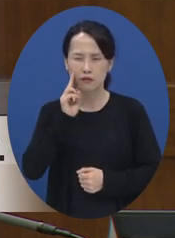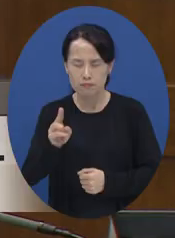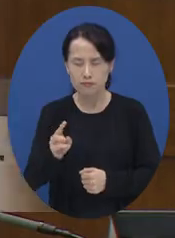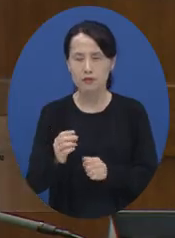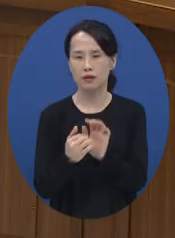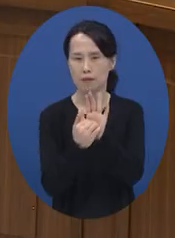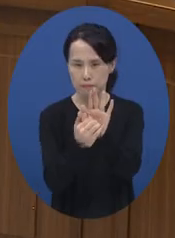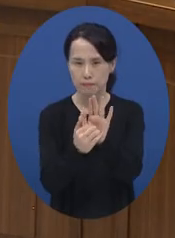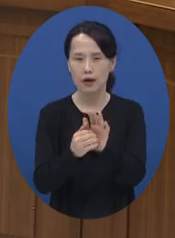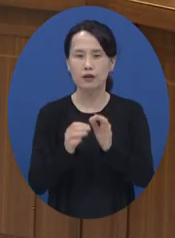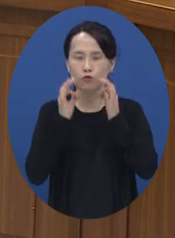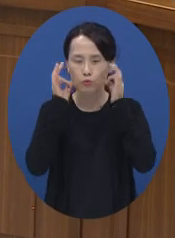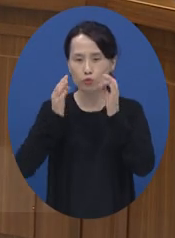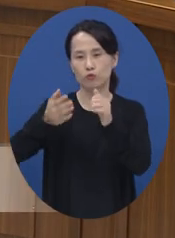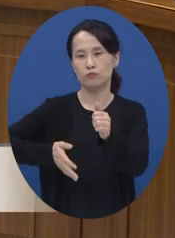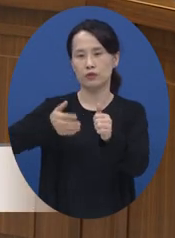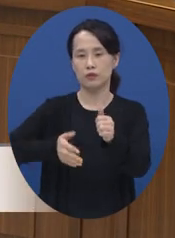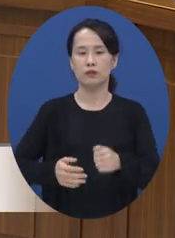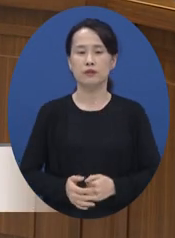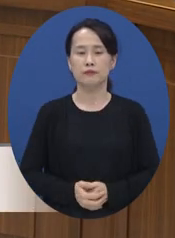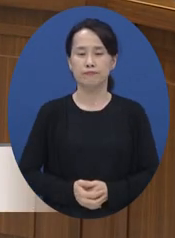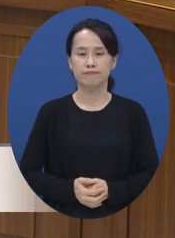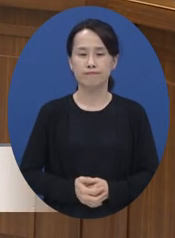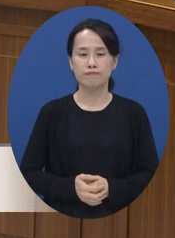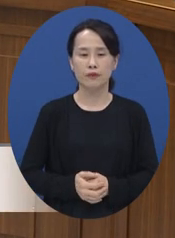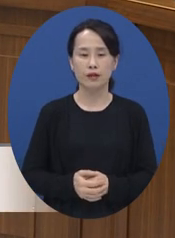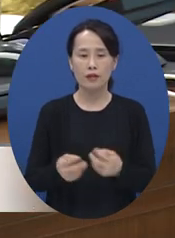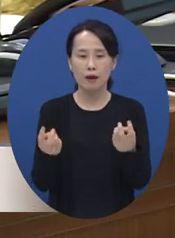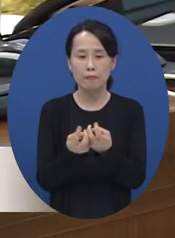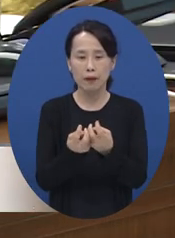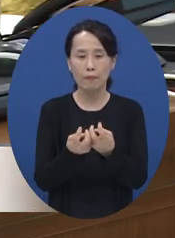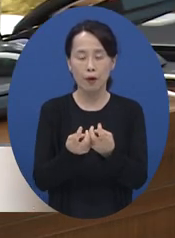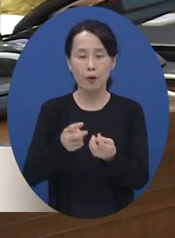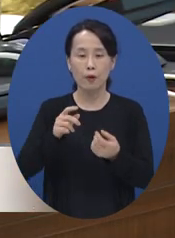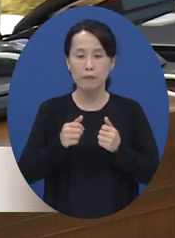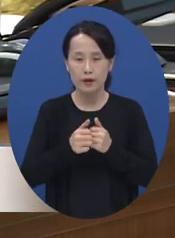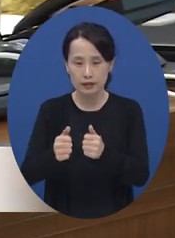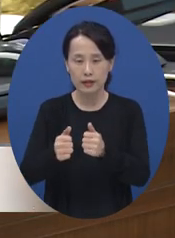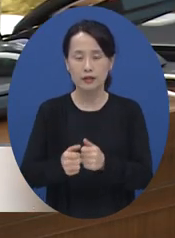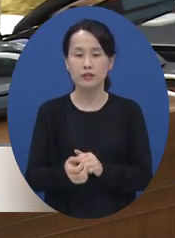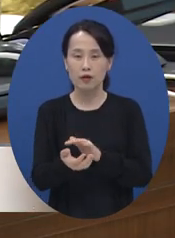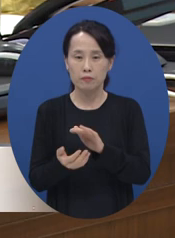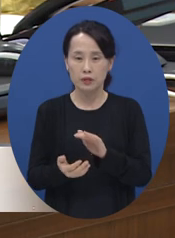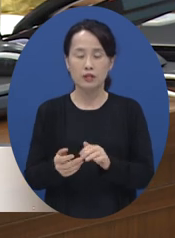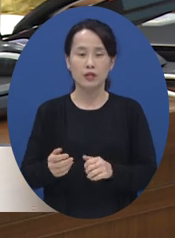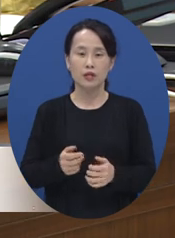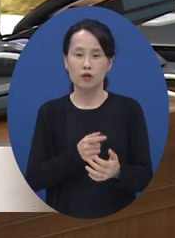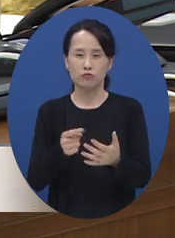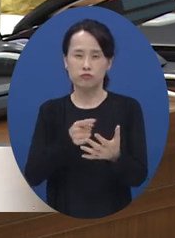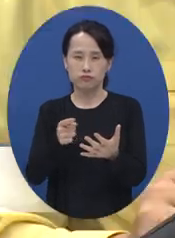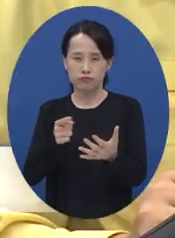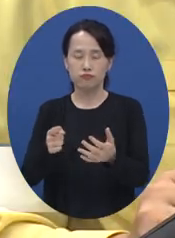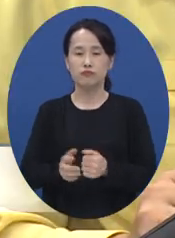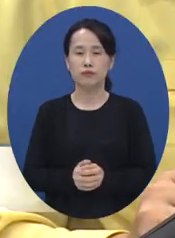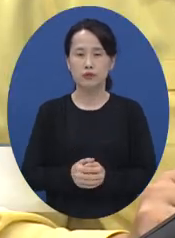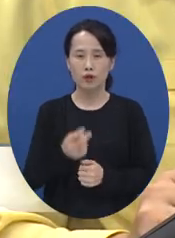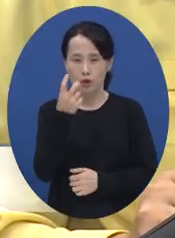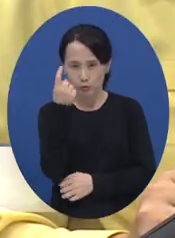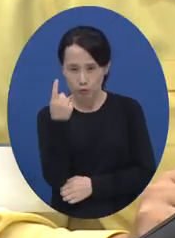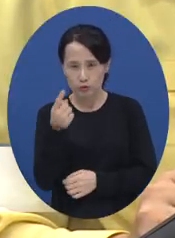최대치로 대응하도록 하겠습니다. 시군과 함께 대응 매뉴얼에 따라 예방적 살처분과 통제초소